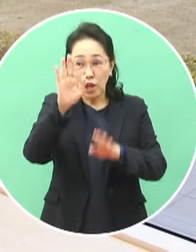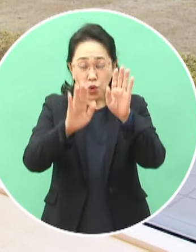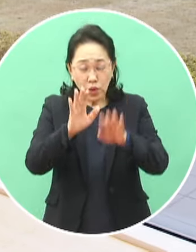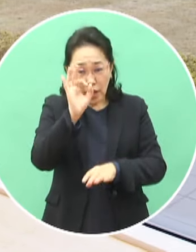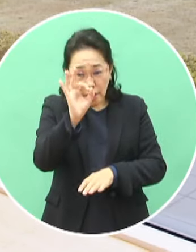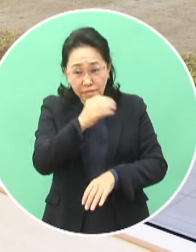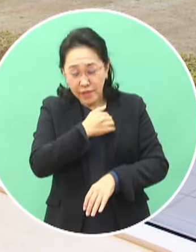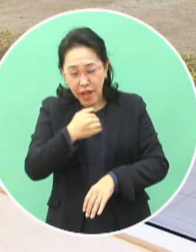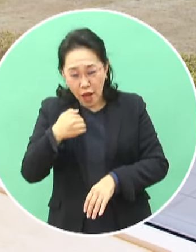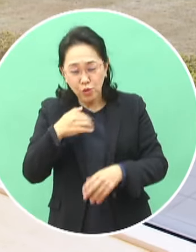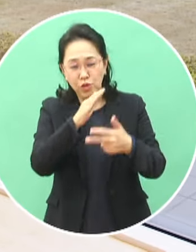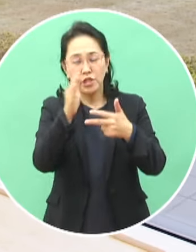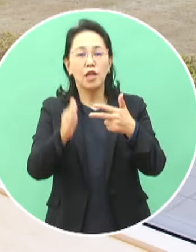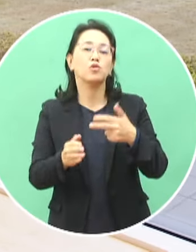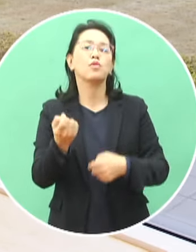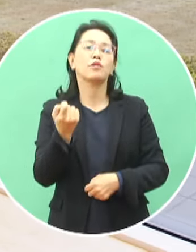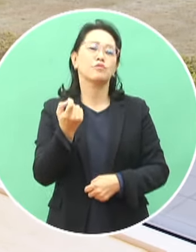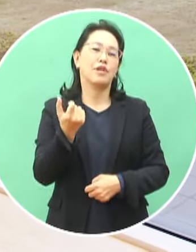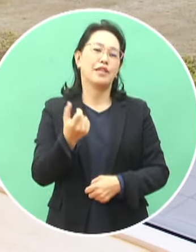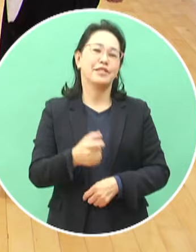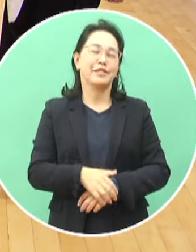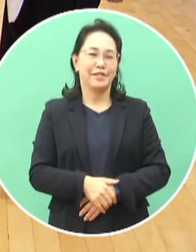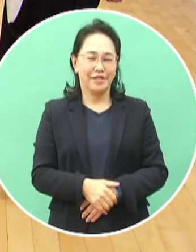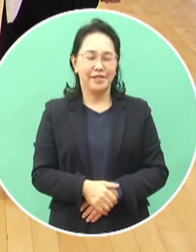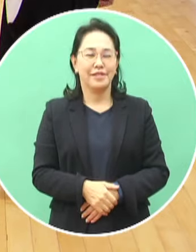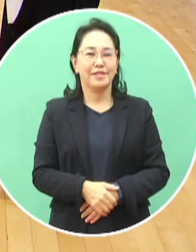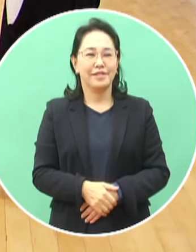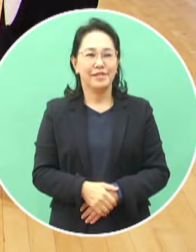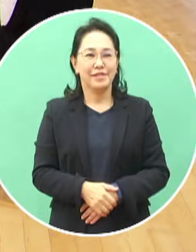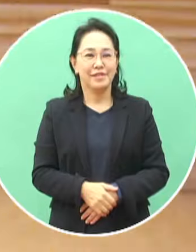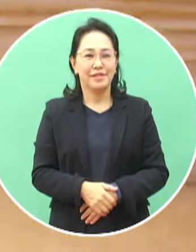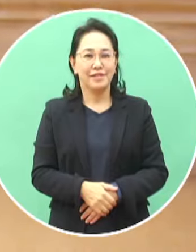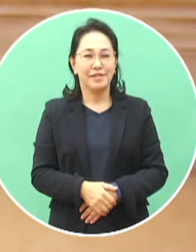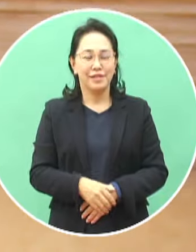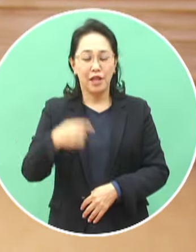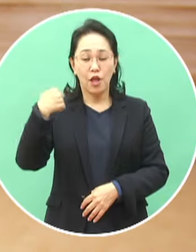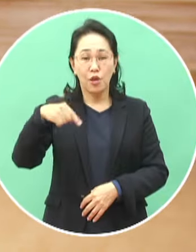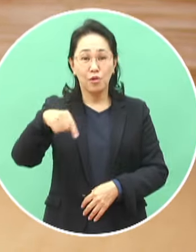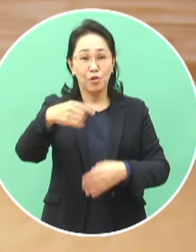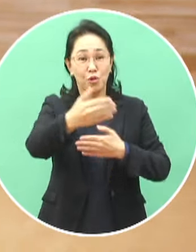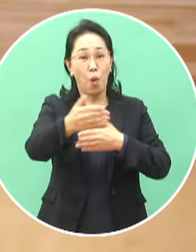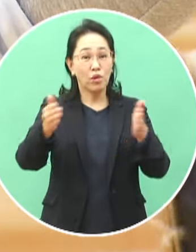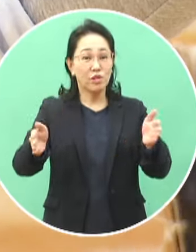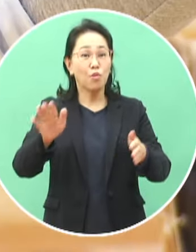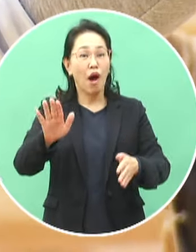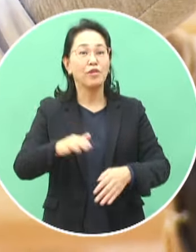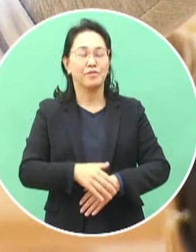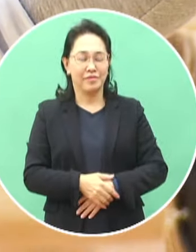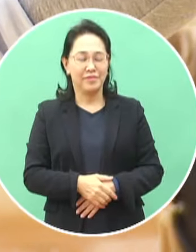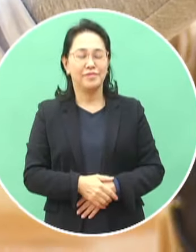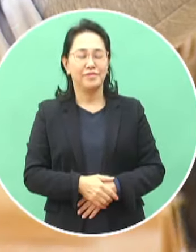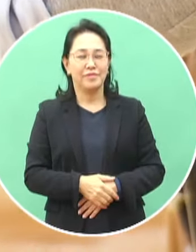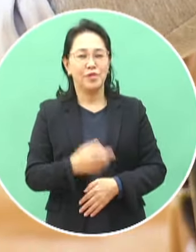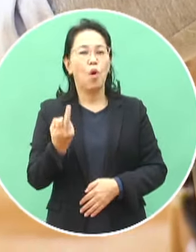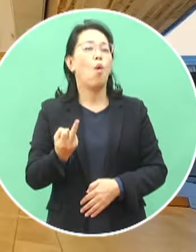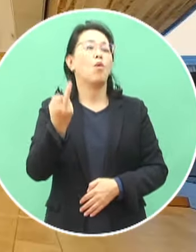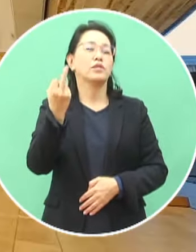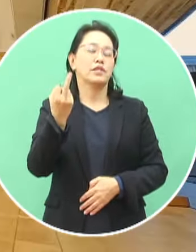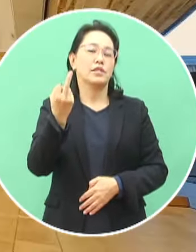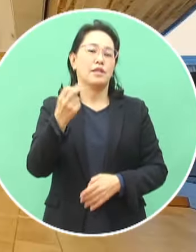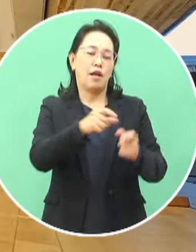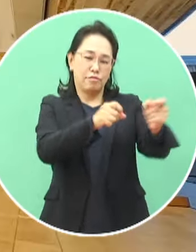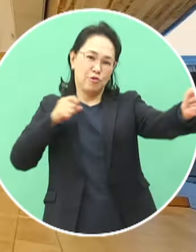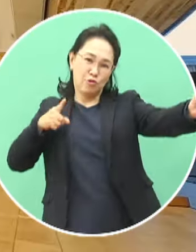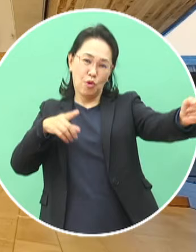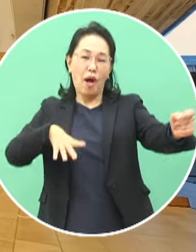見学できる施設はなかなかないそうです。教室も開かれているそうなので、よしお兄さん弓道